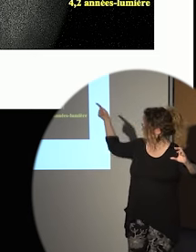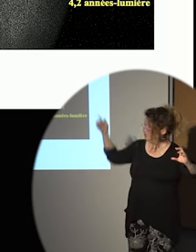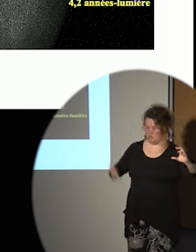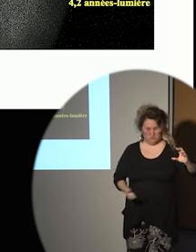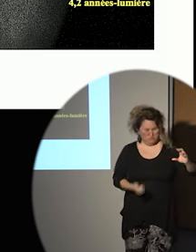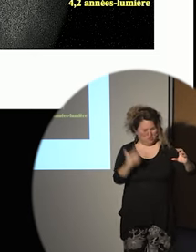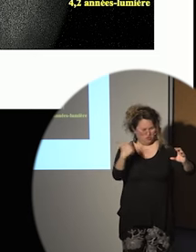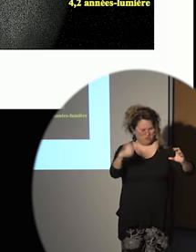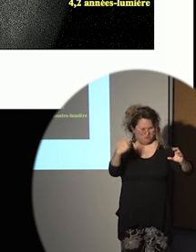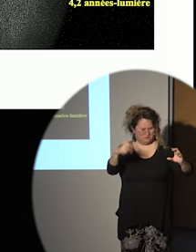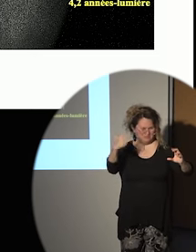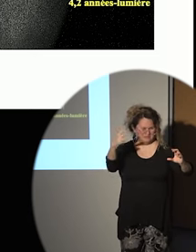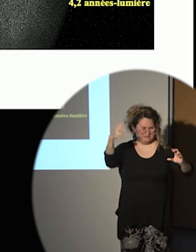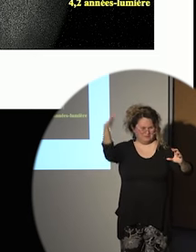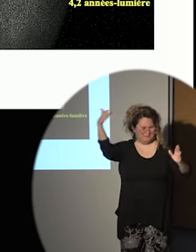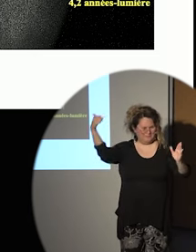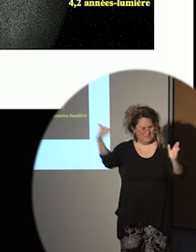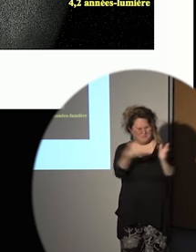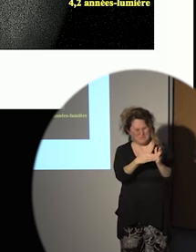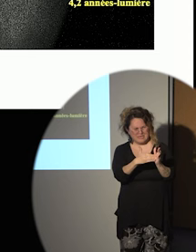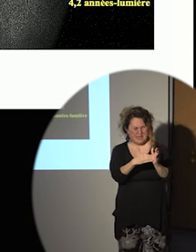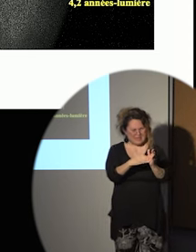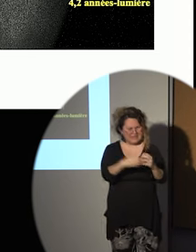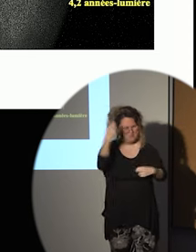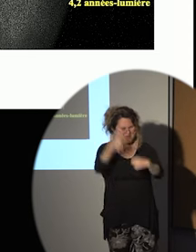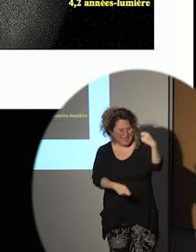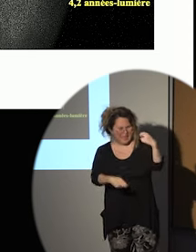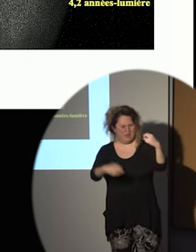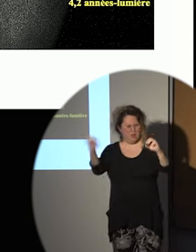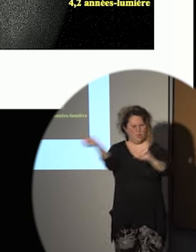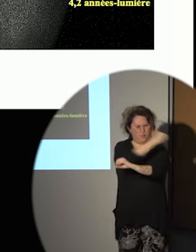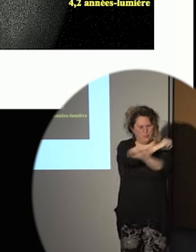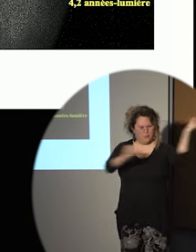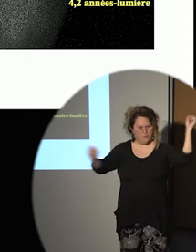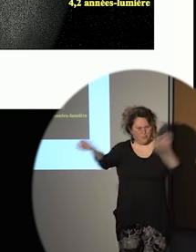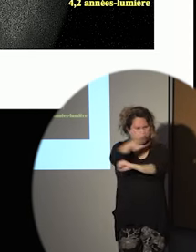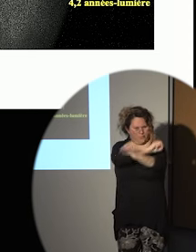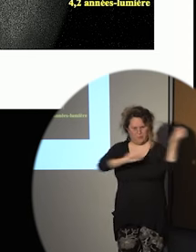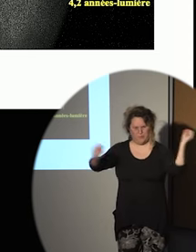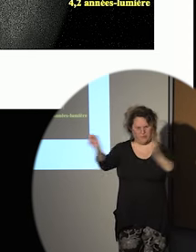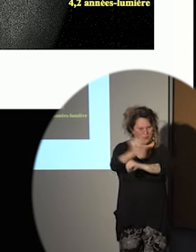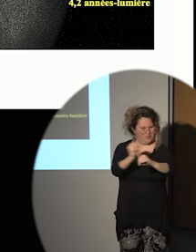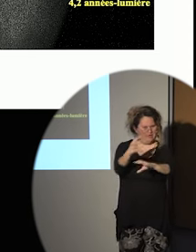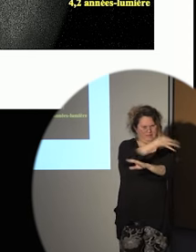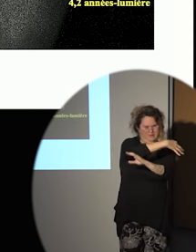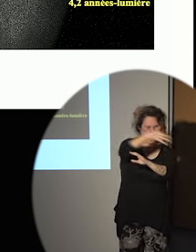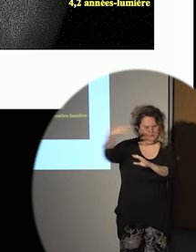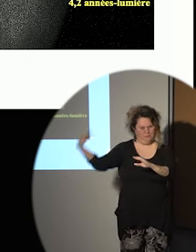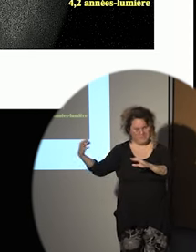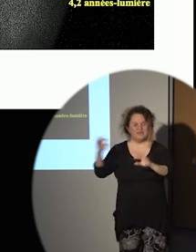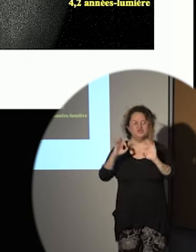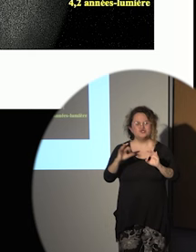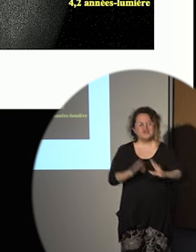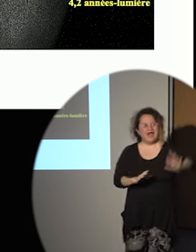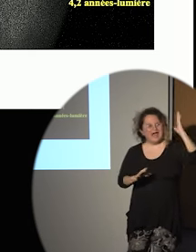milliers de comètes et d'astéroïdes. En fait, l'astéroïde qui a bombardé la Terre à l'époque de